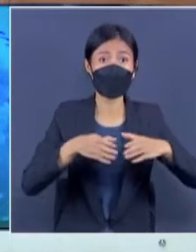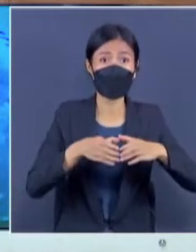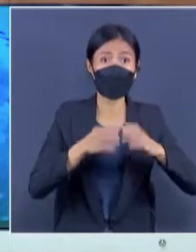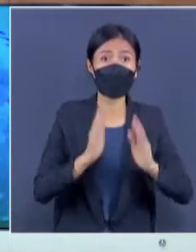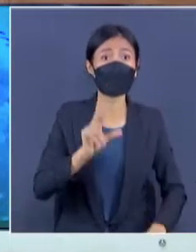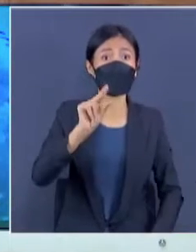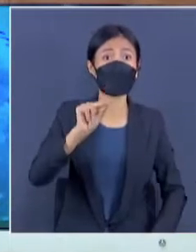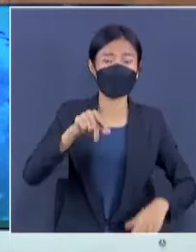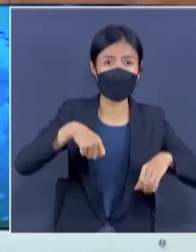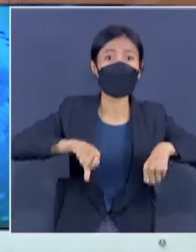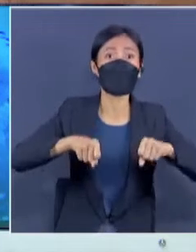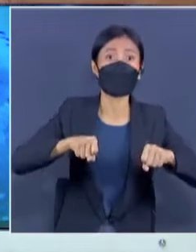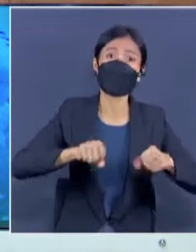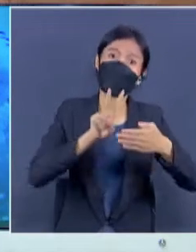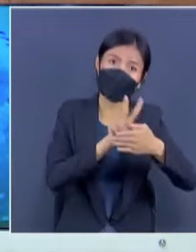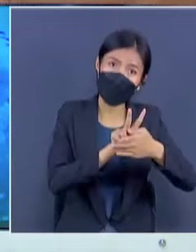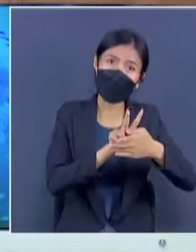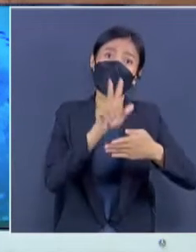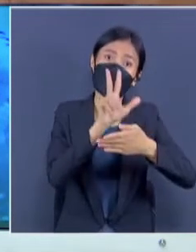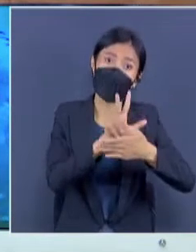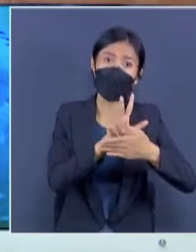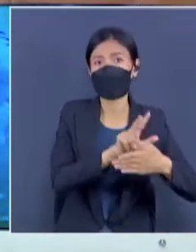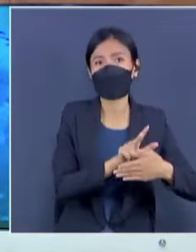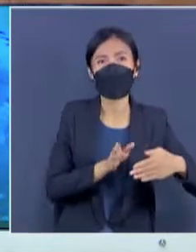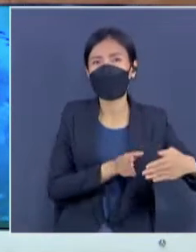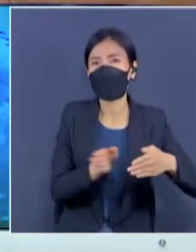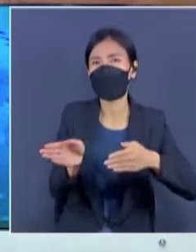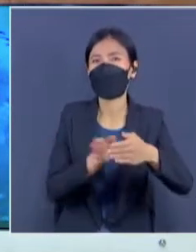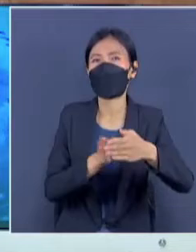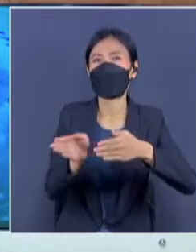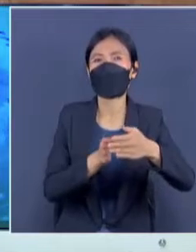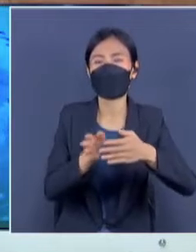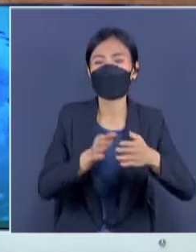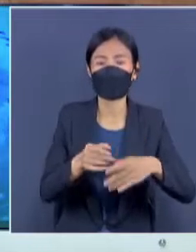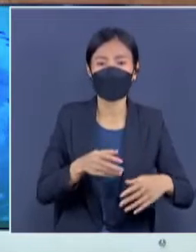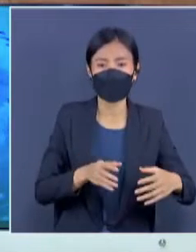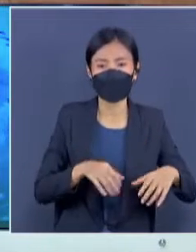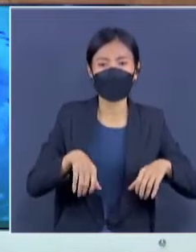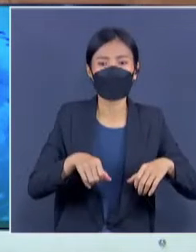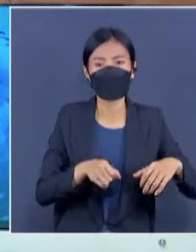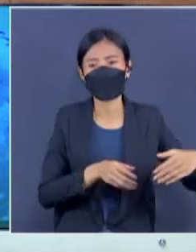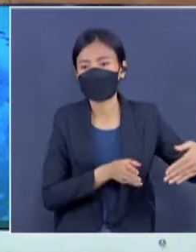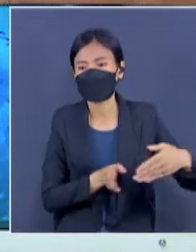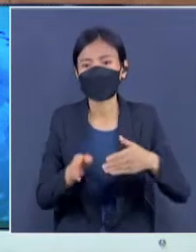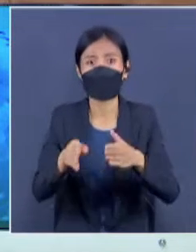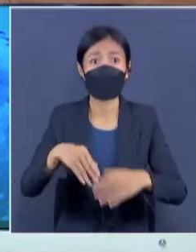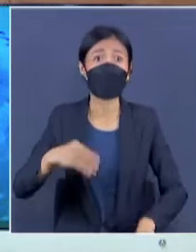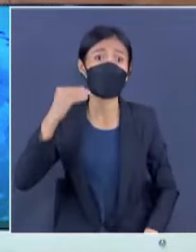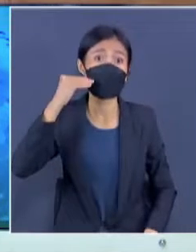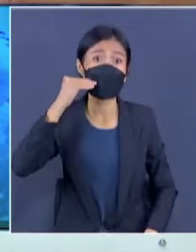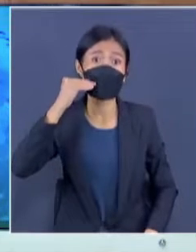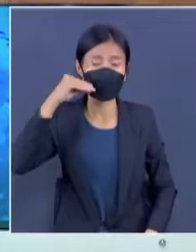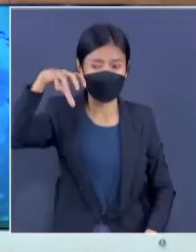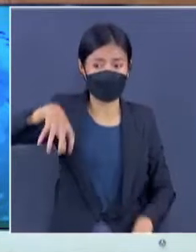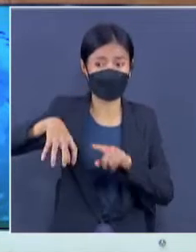นก็ซ้อน2บางคนก็ซ้อน3มาเนี่ยแล้วก็เอาระเบิดทำมือเนี่ยไปขว้างบ้านท่านนายกเทศมนตรีที่เทศบาลเมืองใหม่บางบัวท